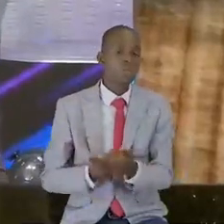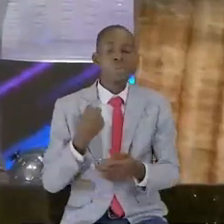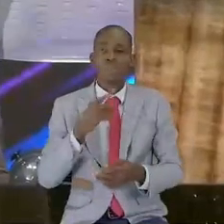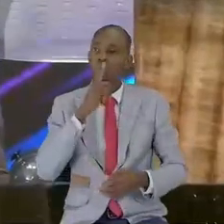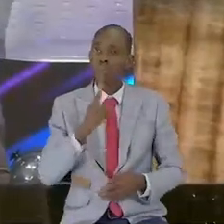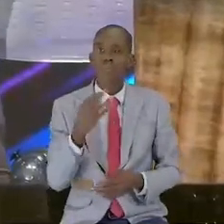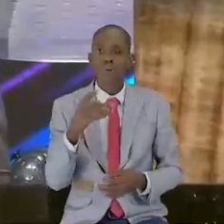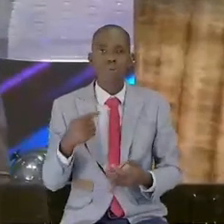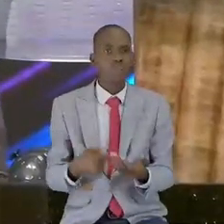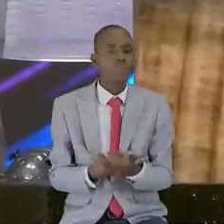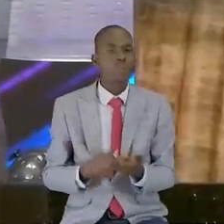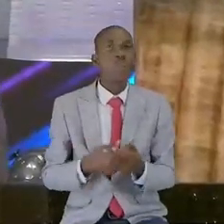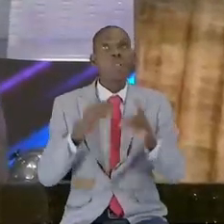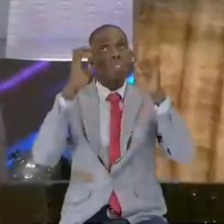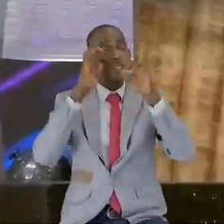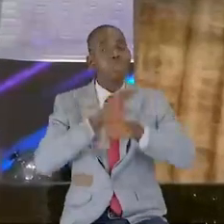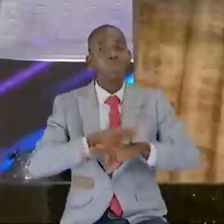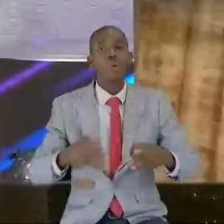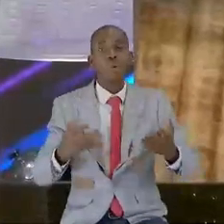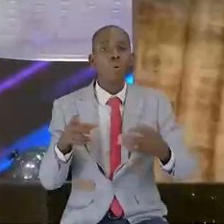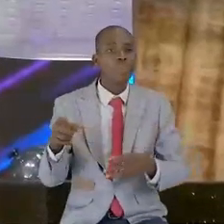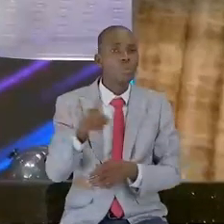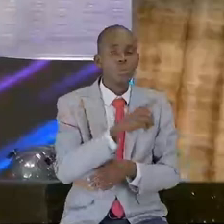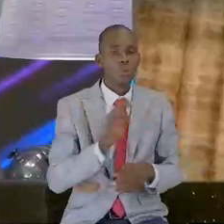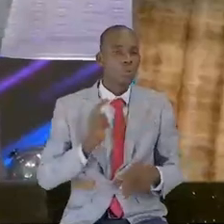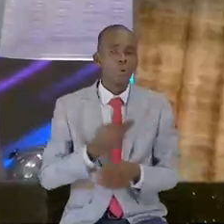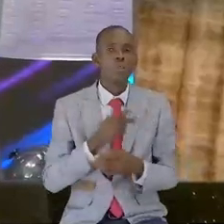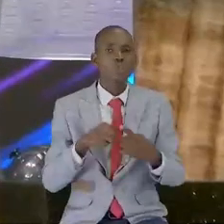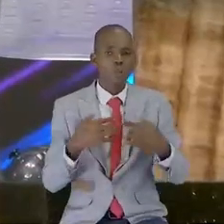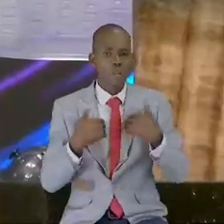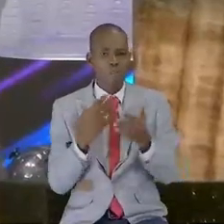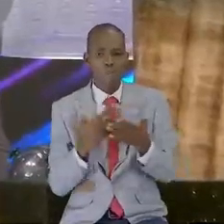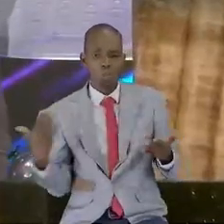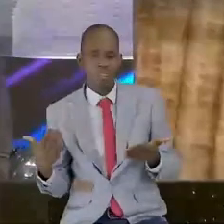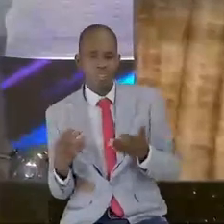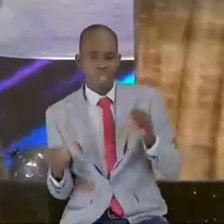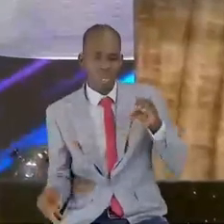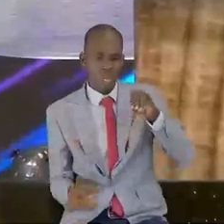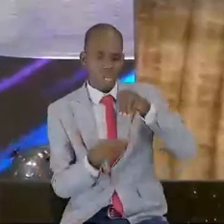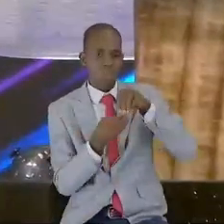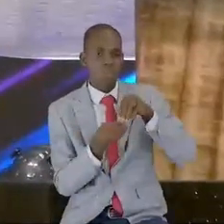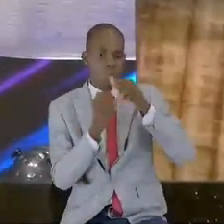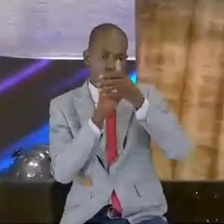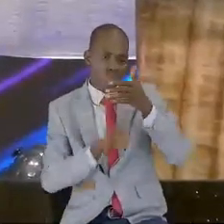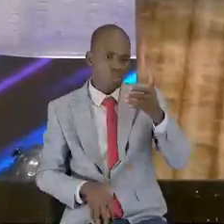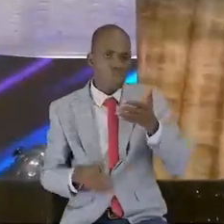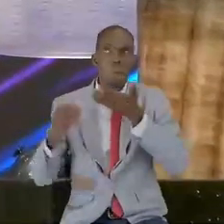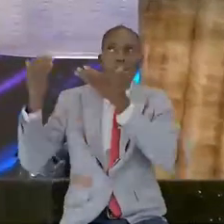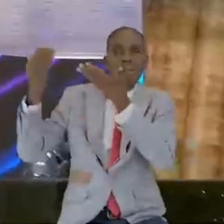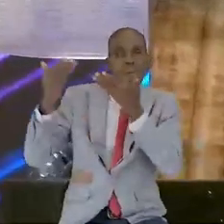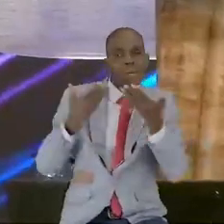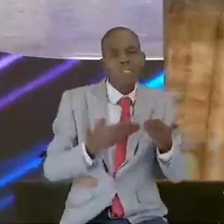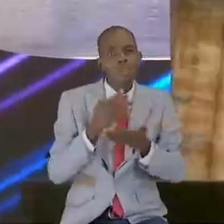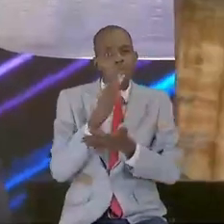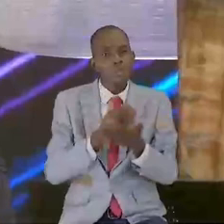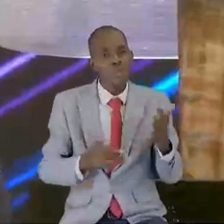l'évangile. Il ne veut pas que nous ajoutions quelque chose, que nous retranchions quelque chose, que nous avions les règles et